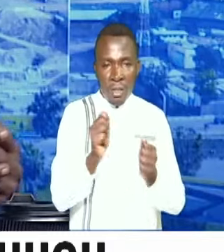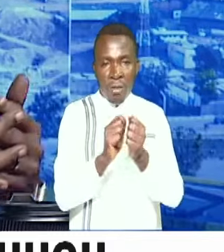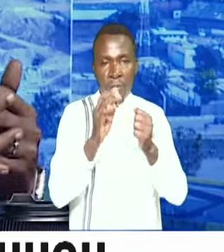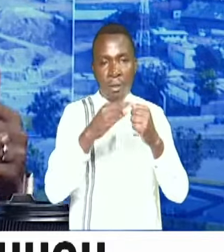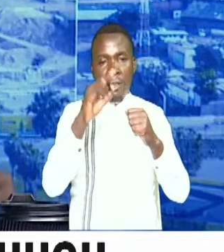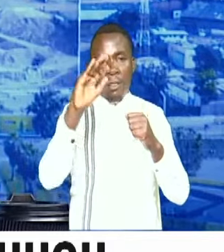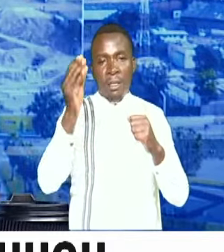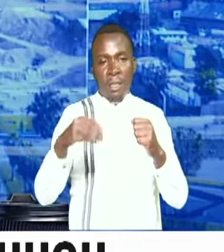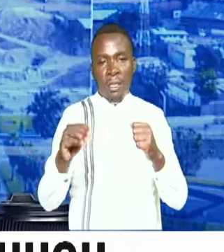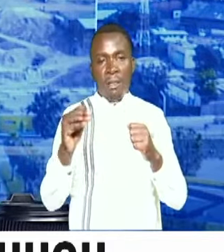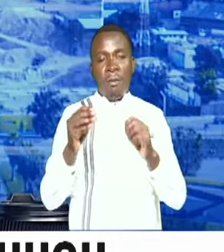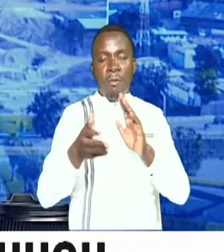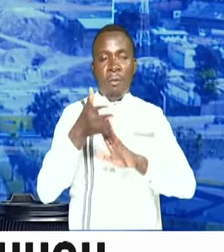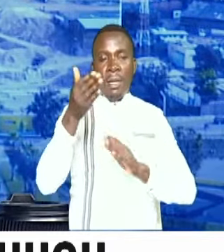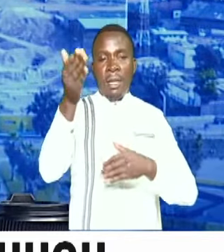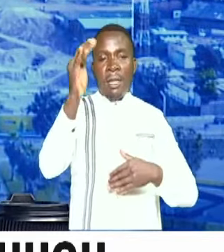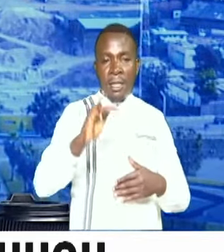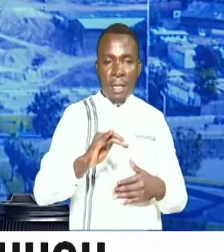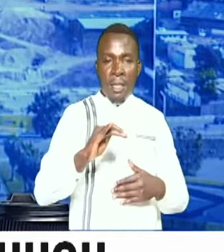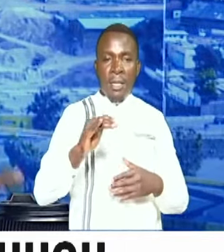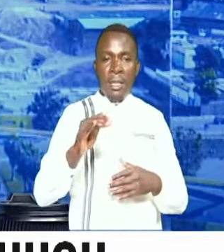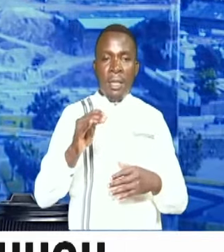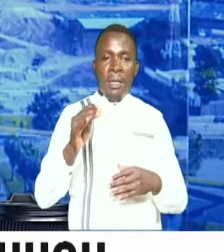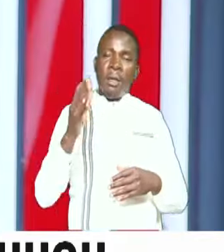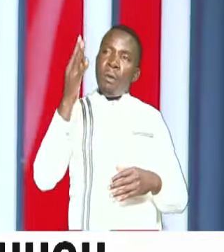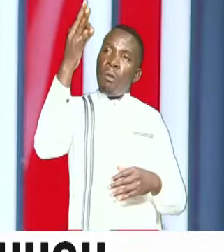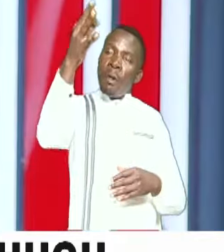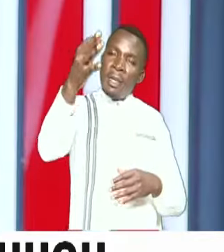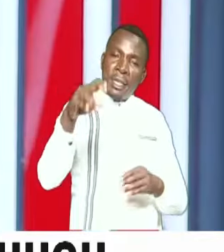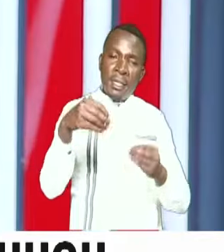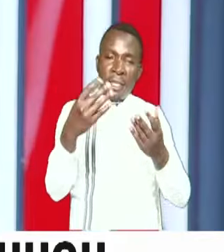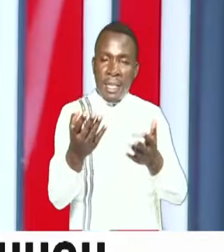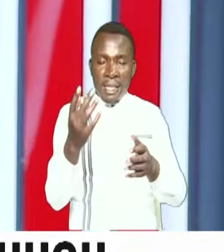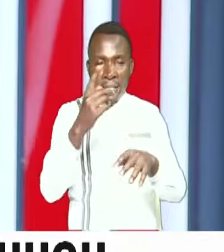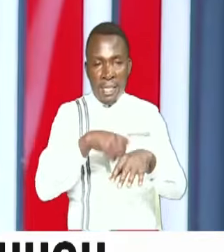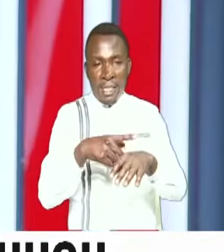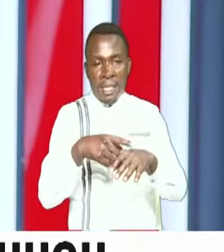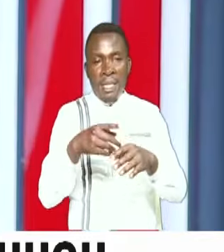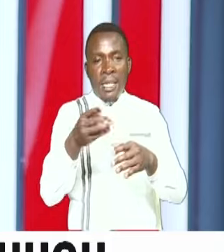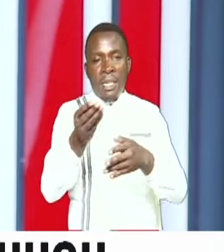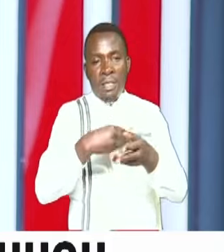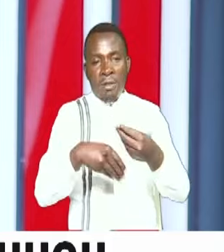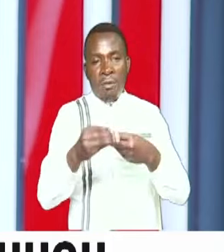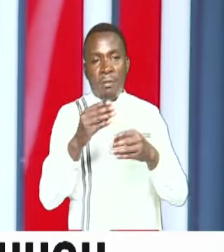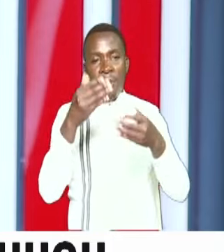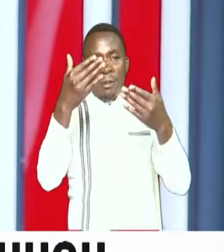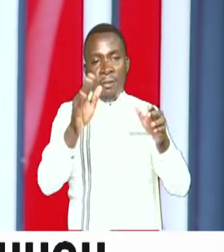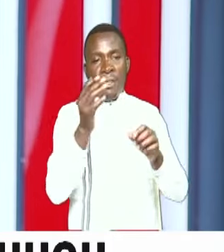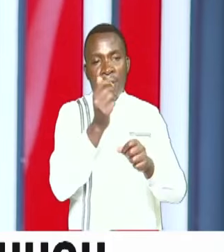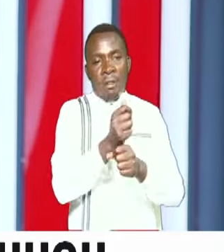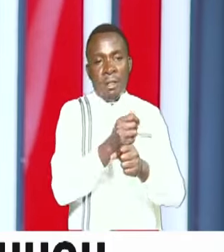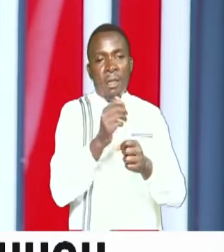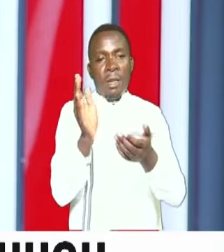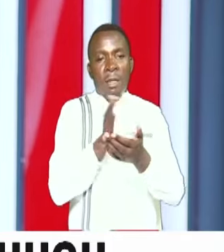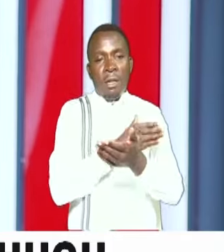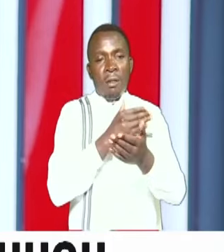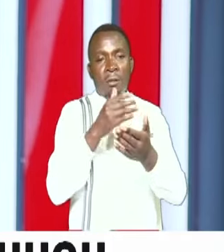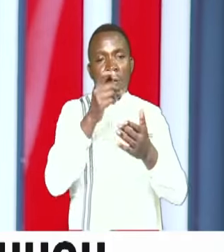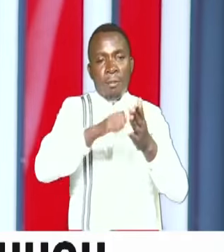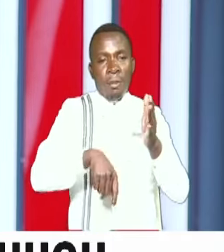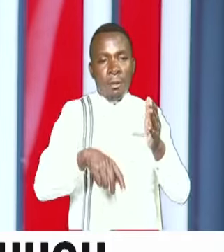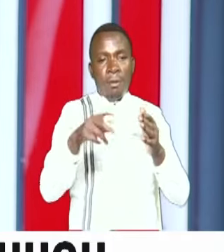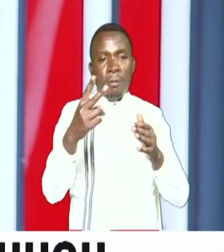akibizana akazaba utanga gusa nyuma agiye kugurisha ibyo yamaze gukora agakurirwaho umusoro wa 25%